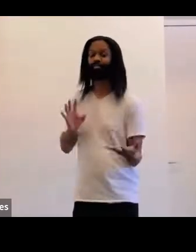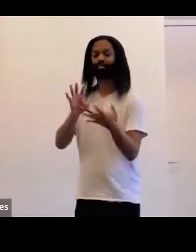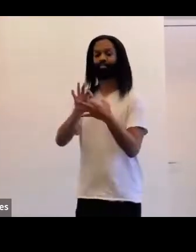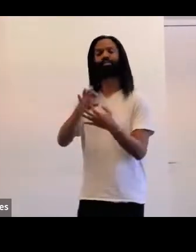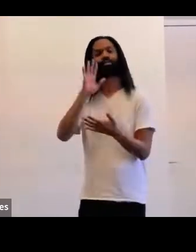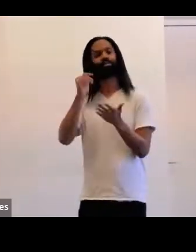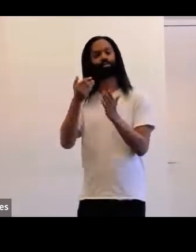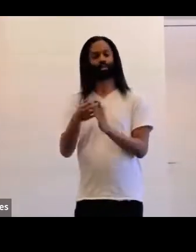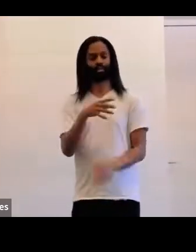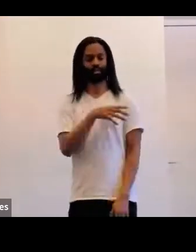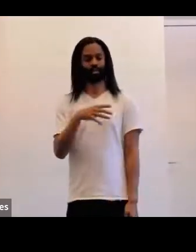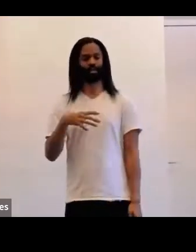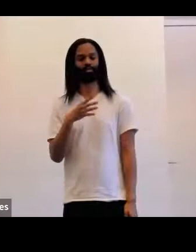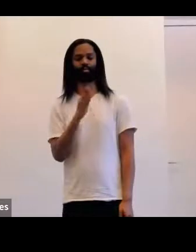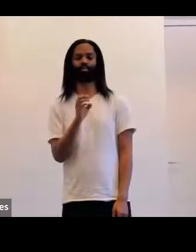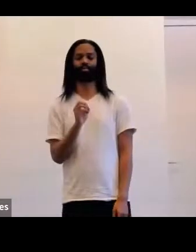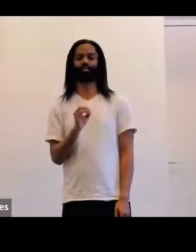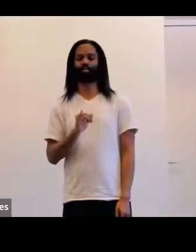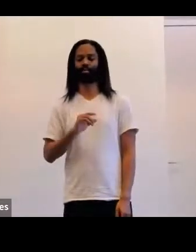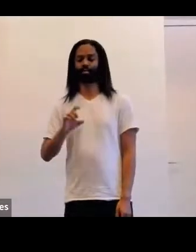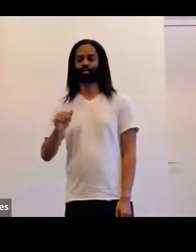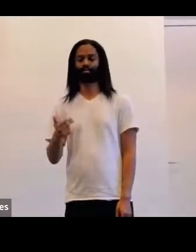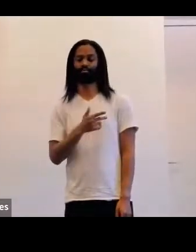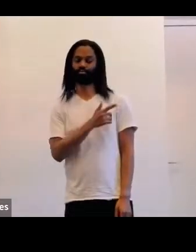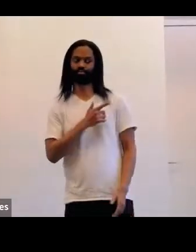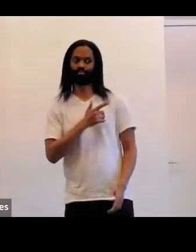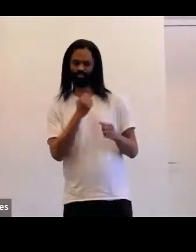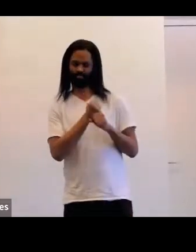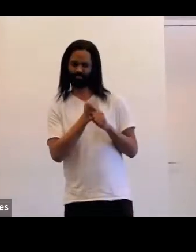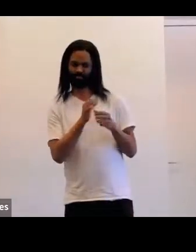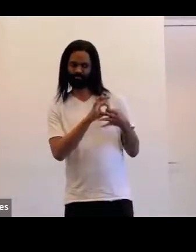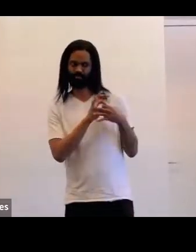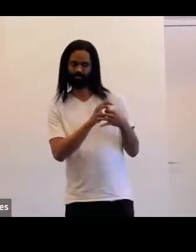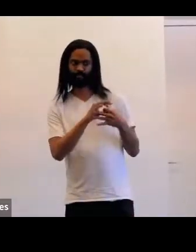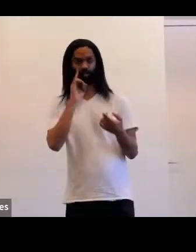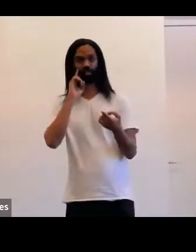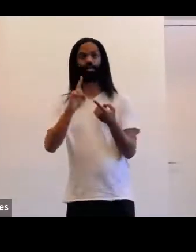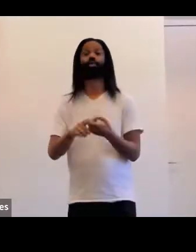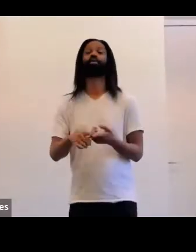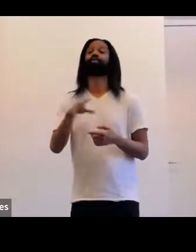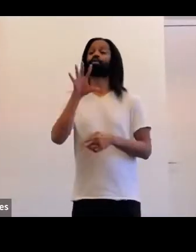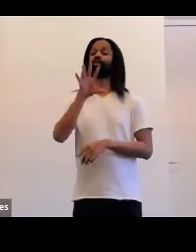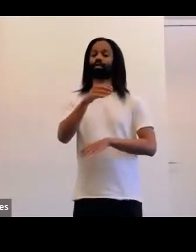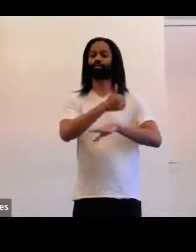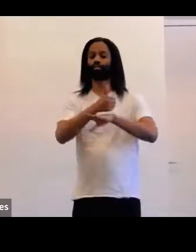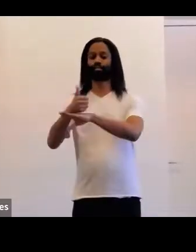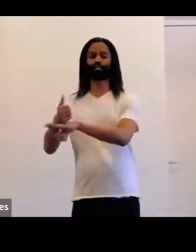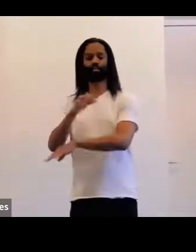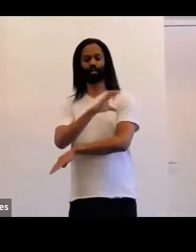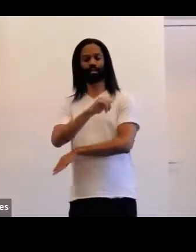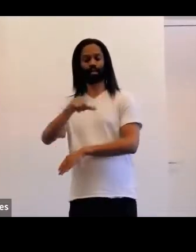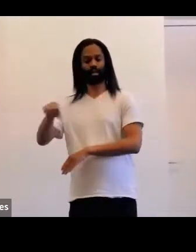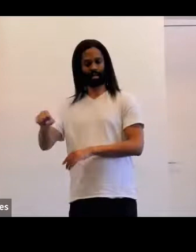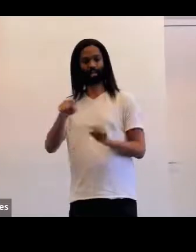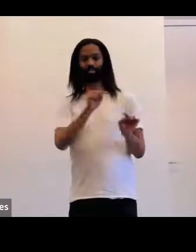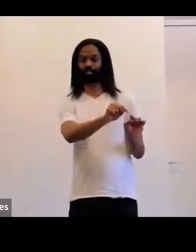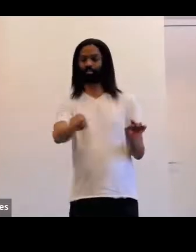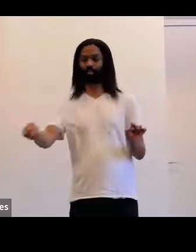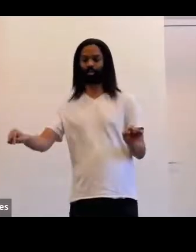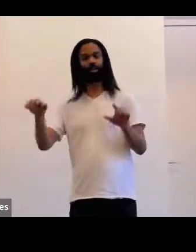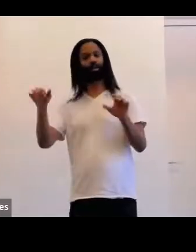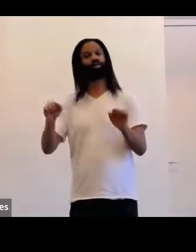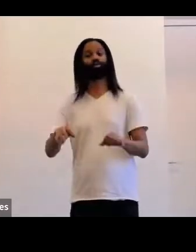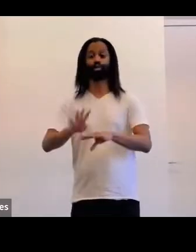à faire en sorte que les 5 résidences autonomie du CCAS deviennent des tiers-lieux ouverts sur leur